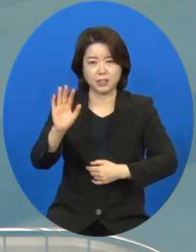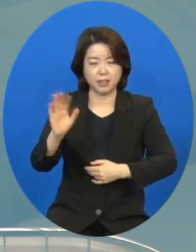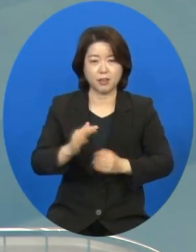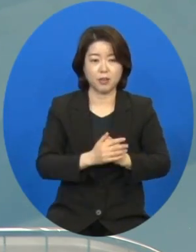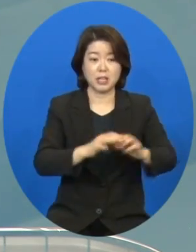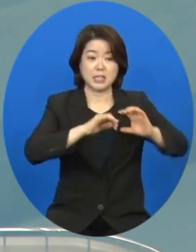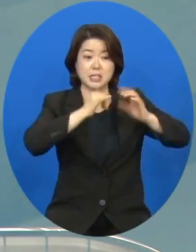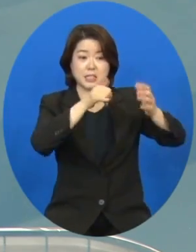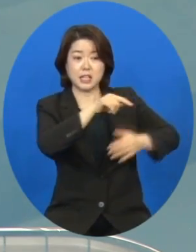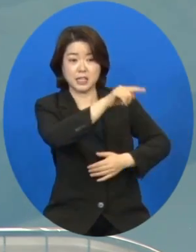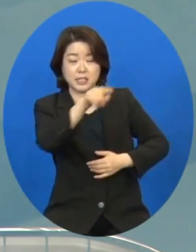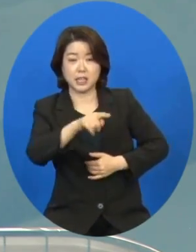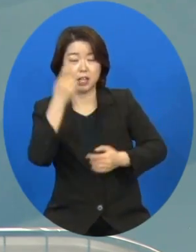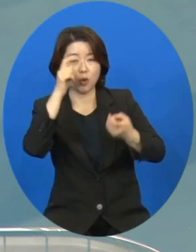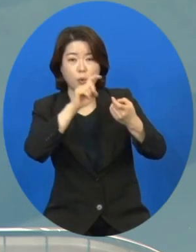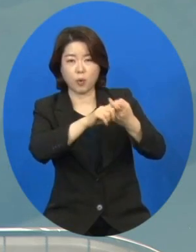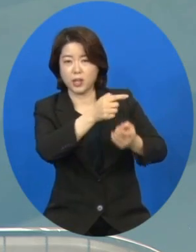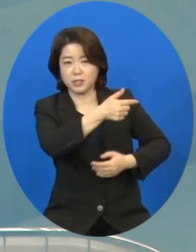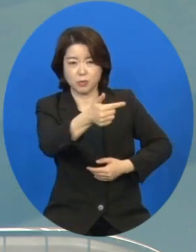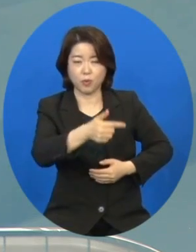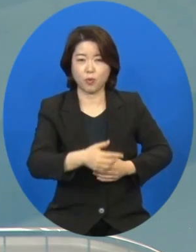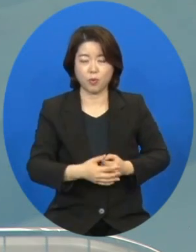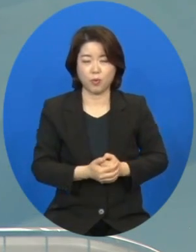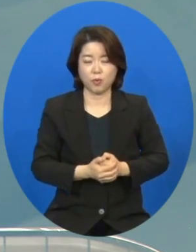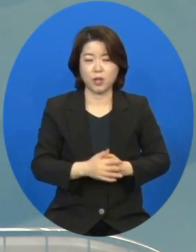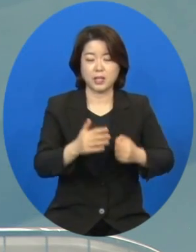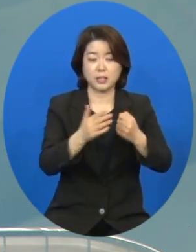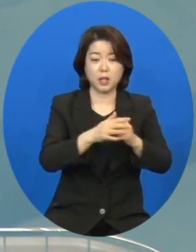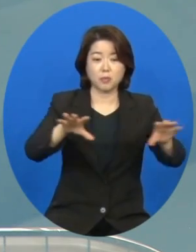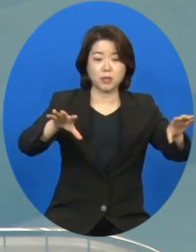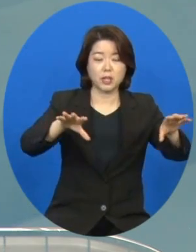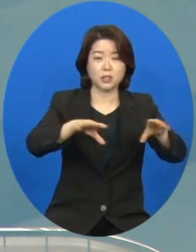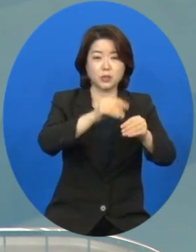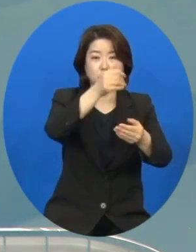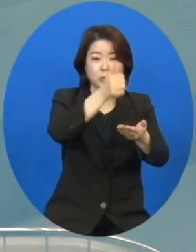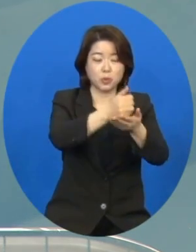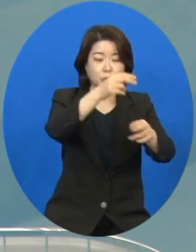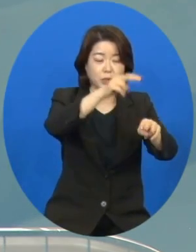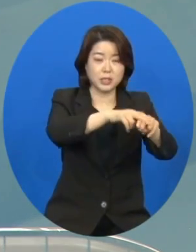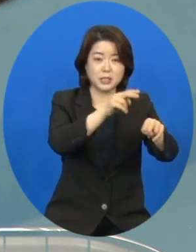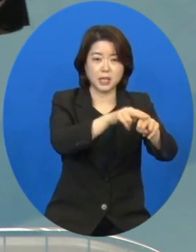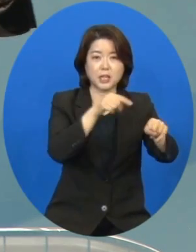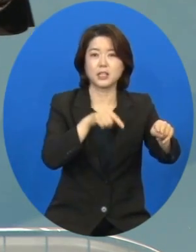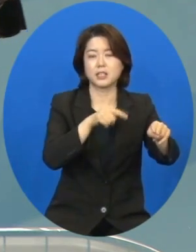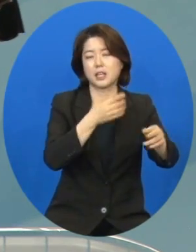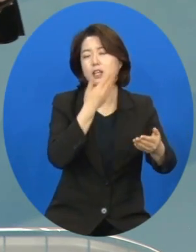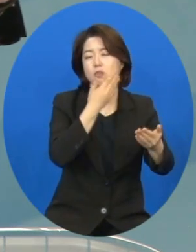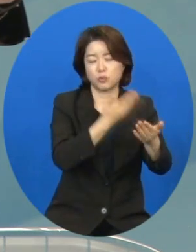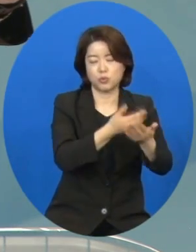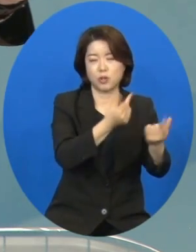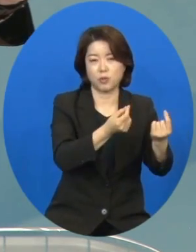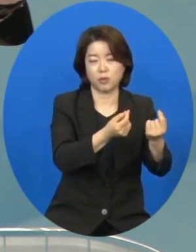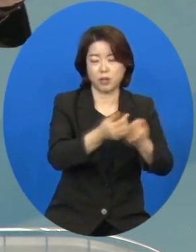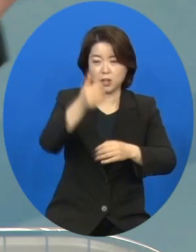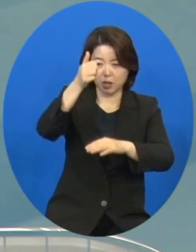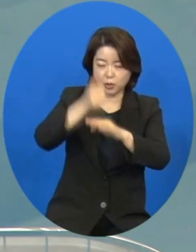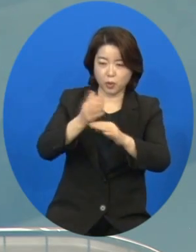세상에만 있었어요. 그래서 총독의 자리가 중요했어요. 결국은 예수님을 십자가에 못